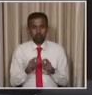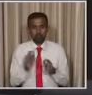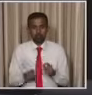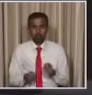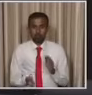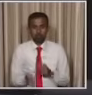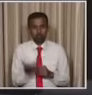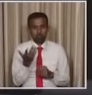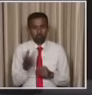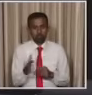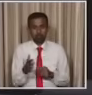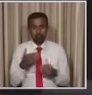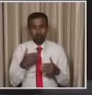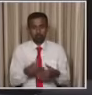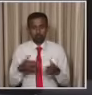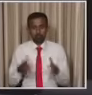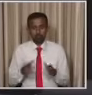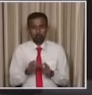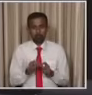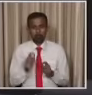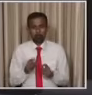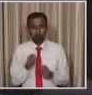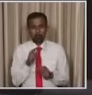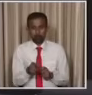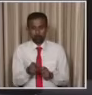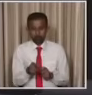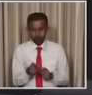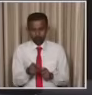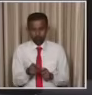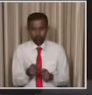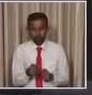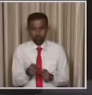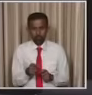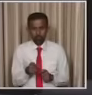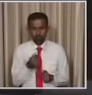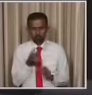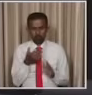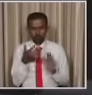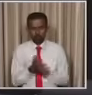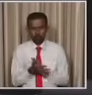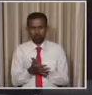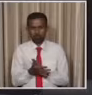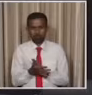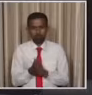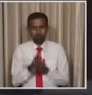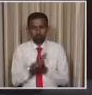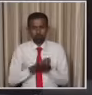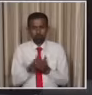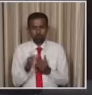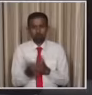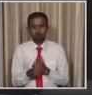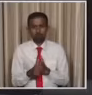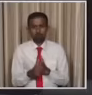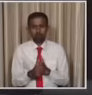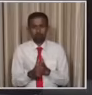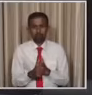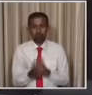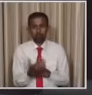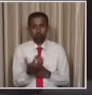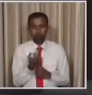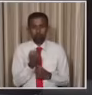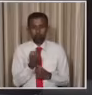ගිහිල්ලා කැබිනට් මණ්ඩලයට මෙම අතපසුවීම හෝ වරද්ද නිවැරදි කරන්න ගත